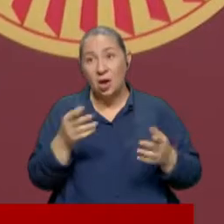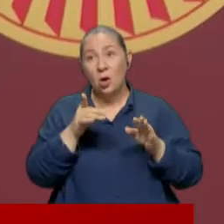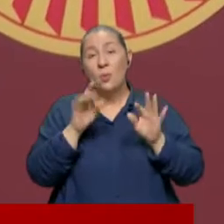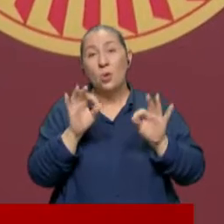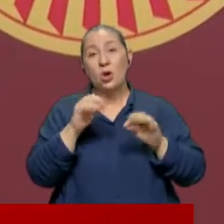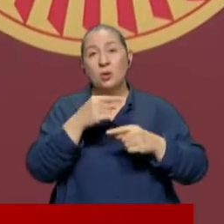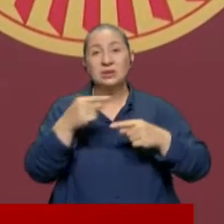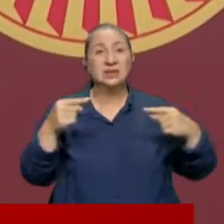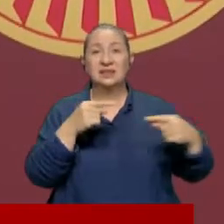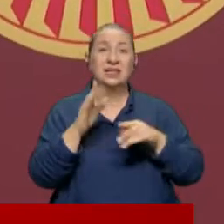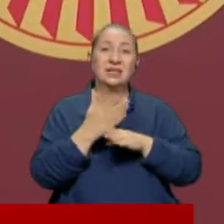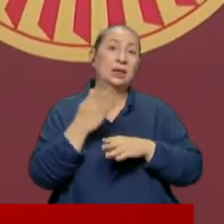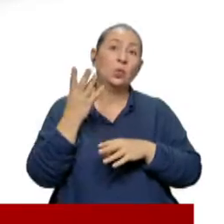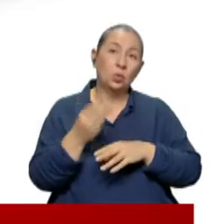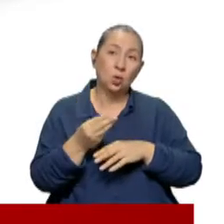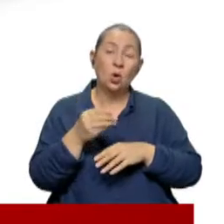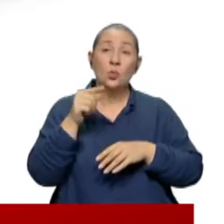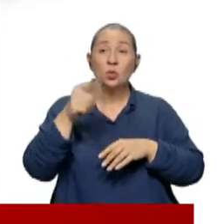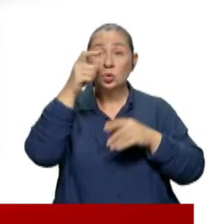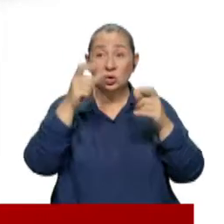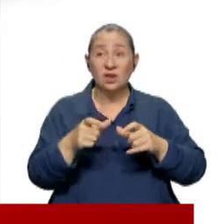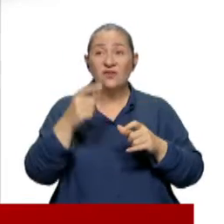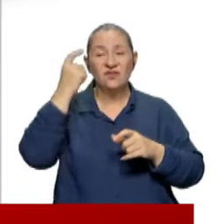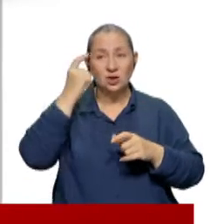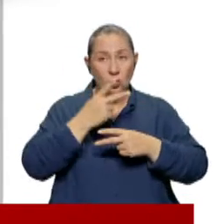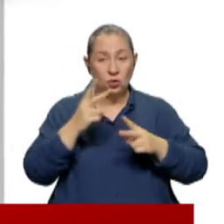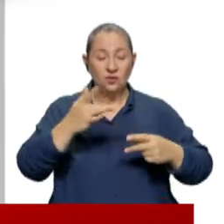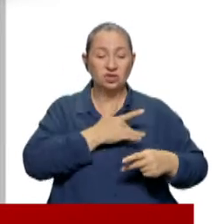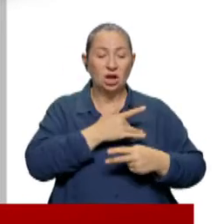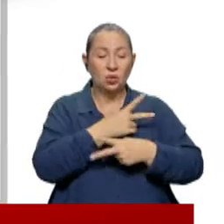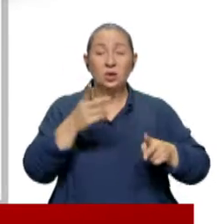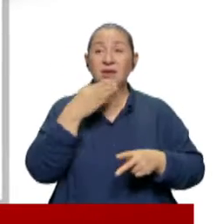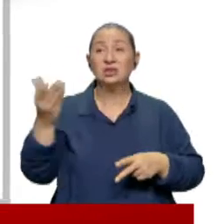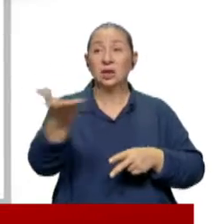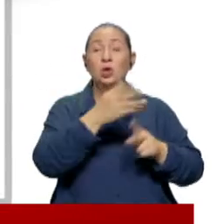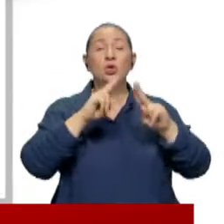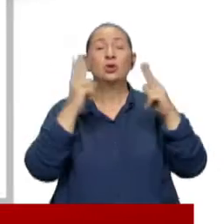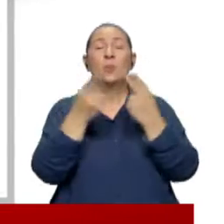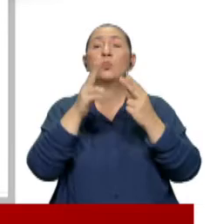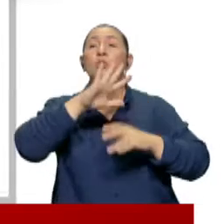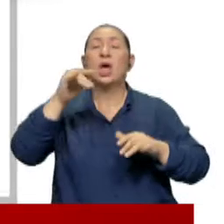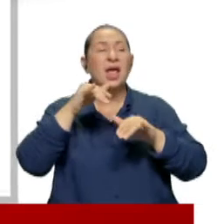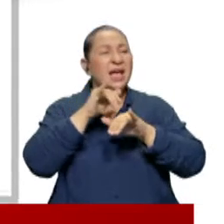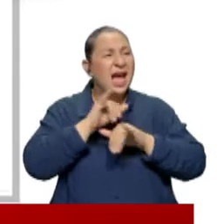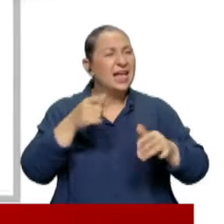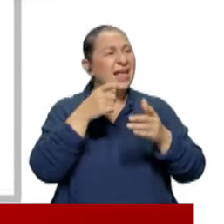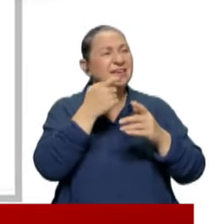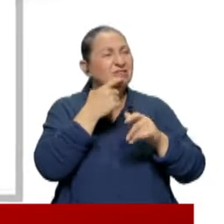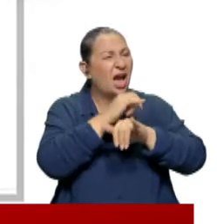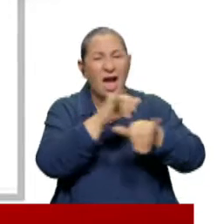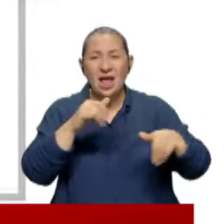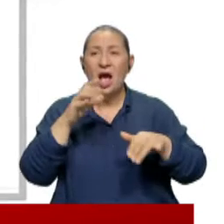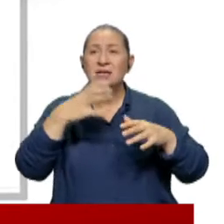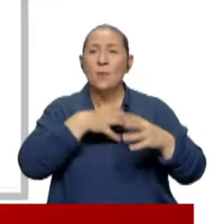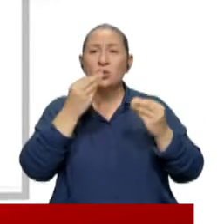böyle olumsuz sonuçlara yol açıyor bu ülkenin Fikri hür vicdanı hür gençleri dünyadaki bütün akranlarının sahip olduğu her